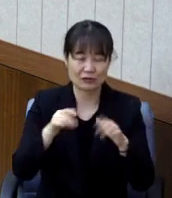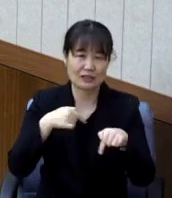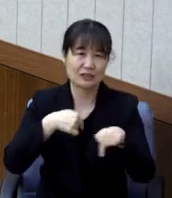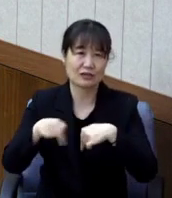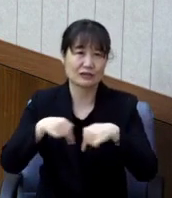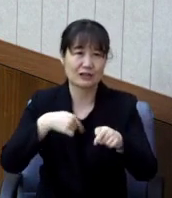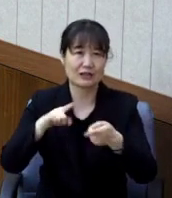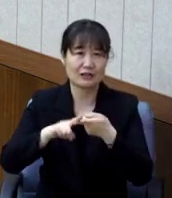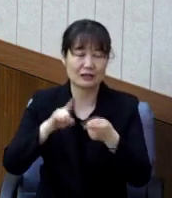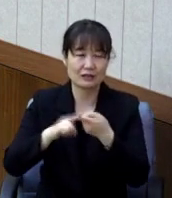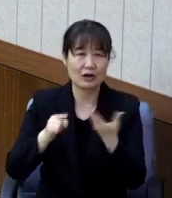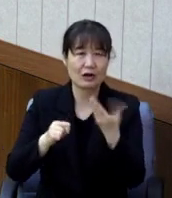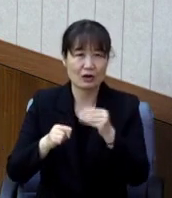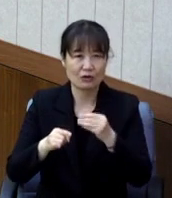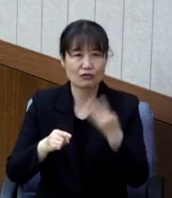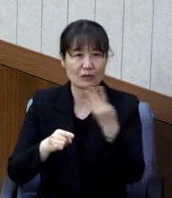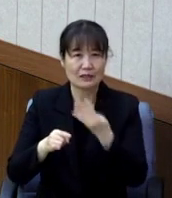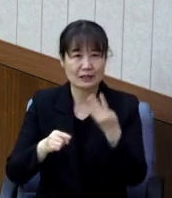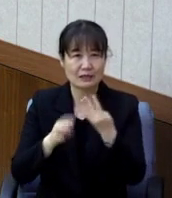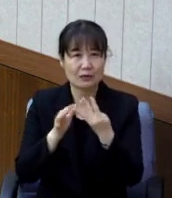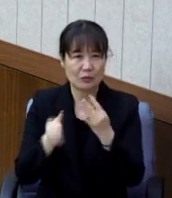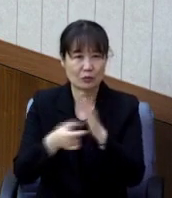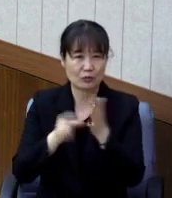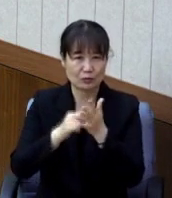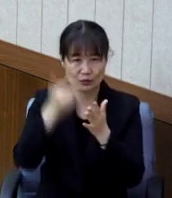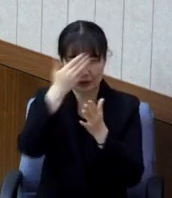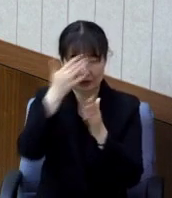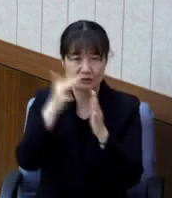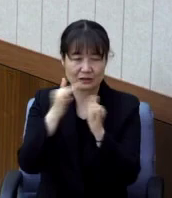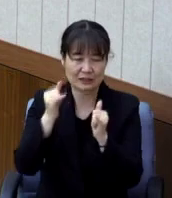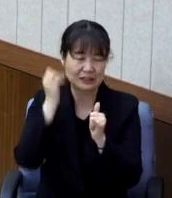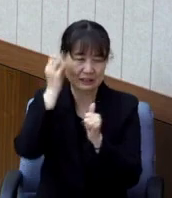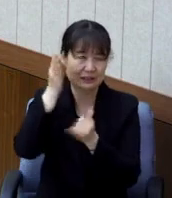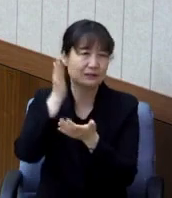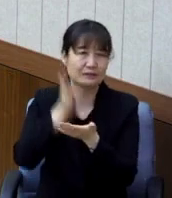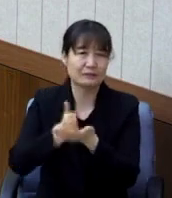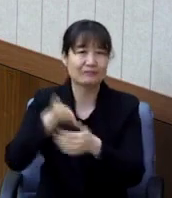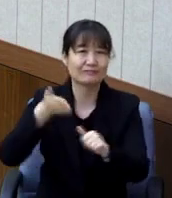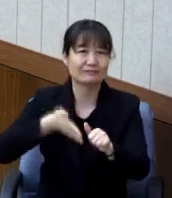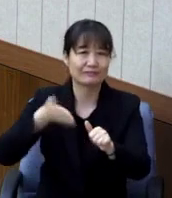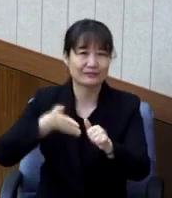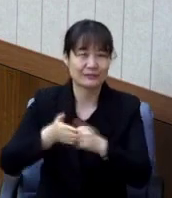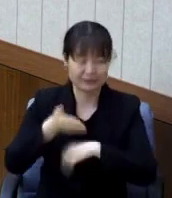의정부시 94,550여 명의 청년들을 잊지 말아주시기 바랍니다. 고맙습니다.